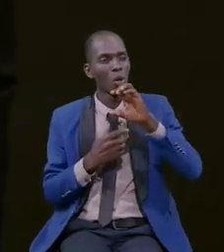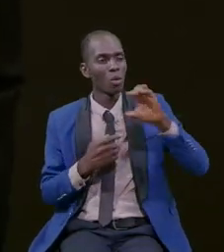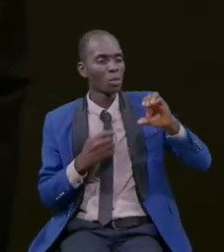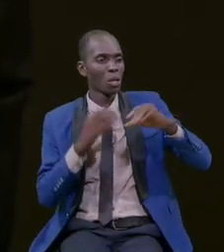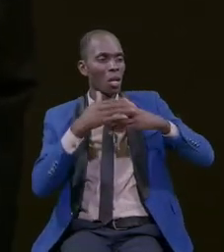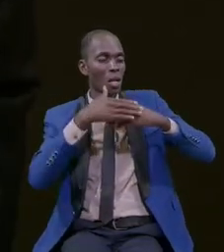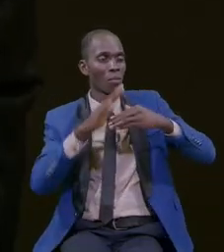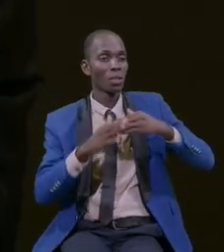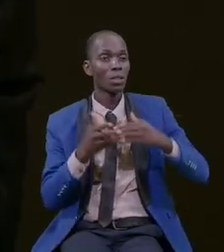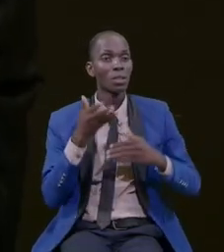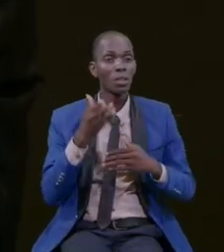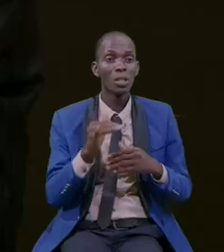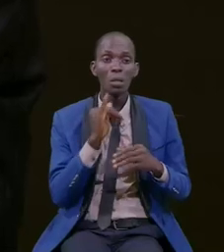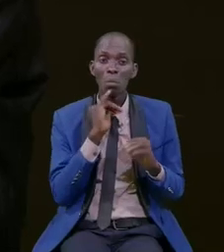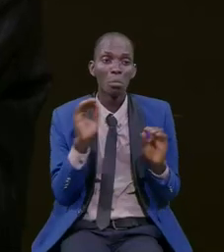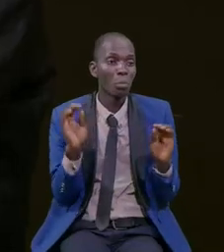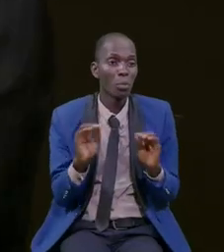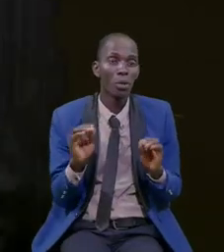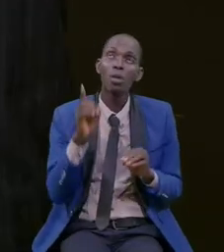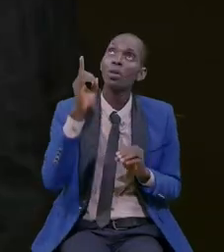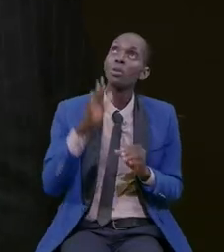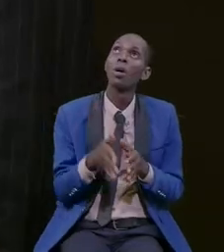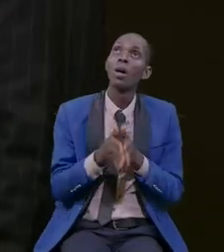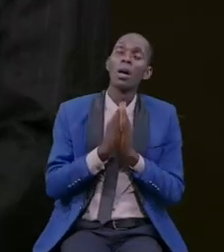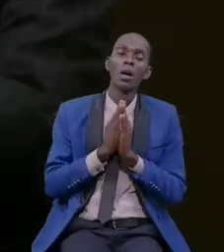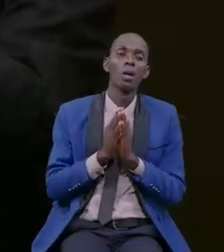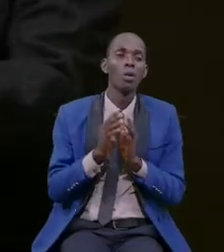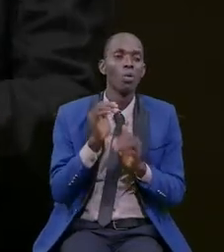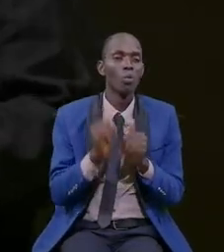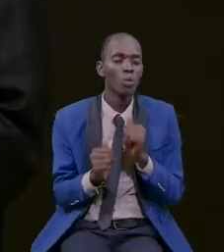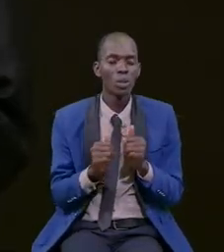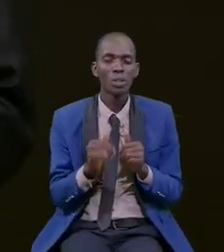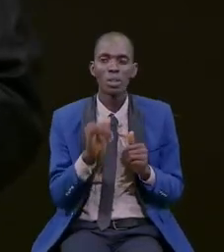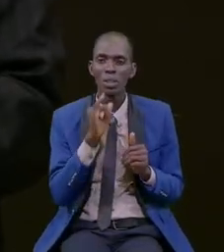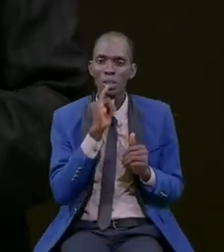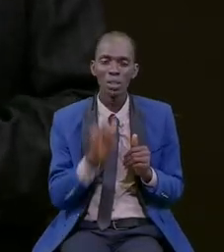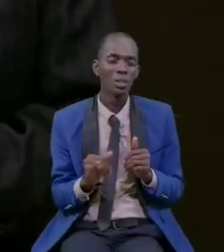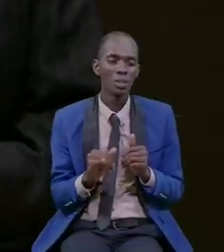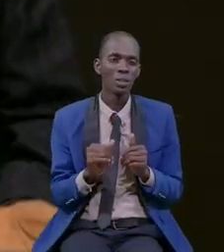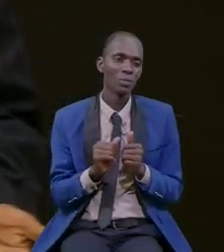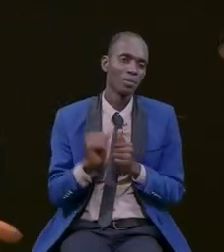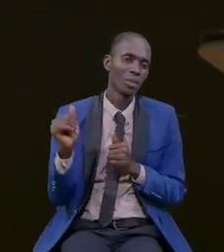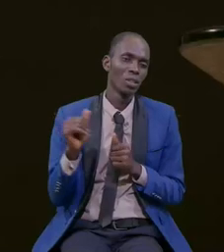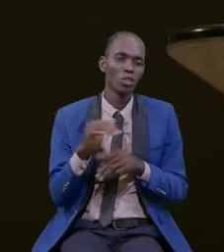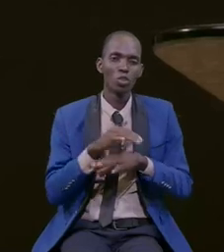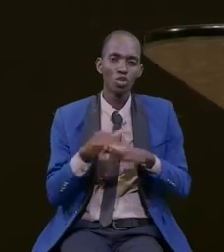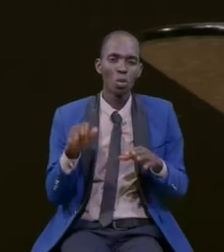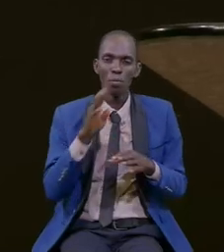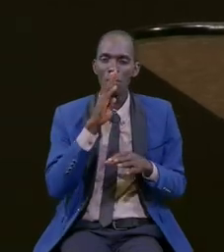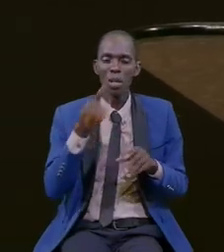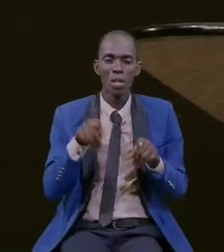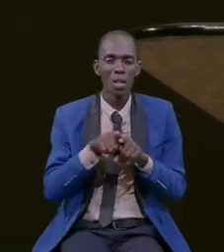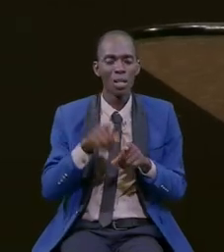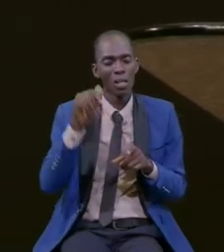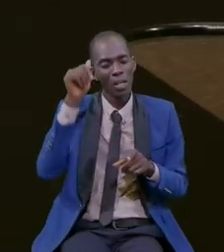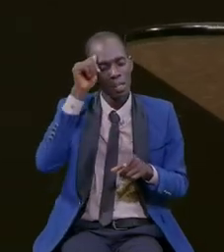Dieu exige que celui-là soit jugé ne soit pas comme Adam tombé et